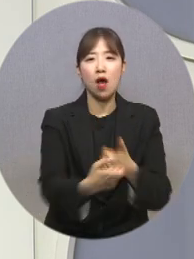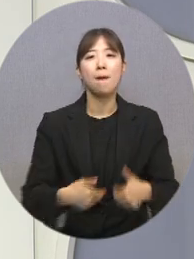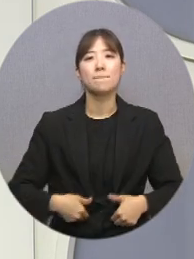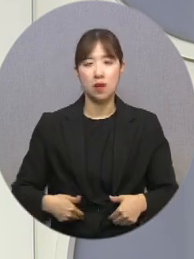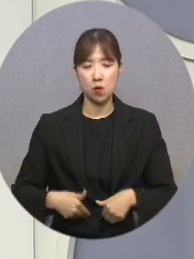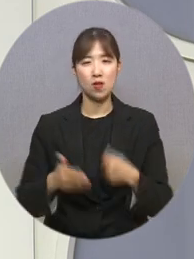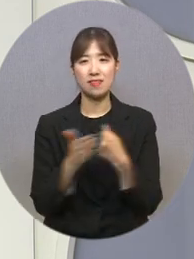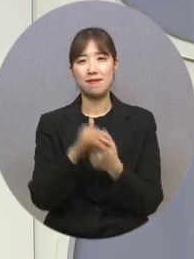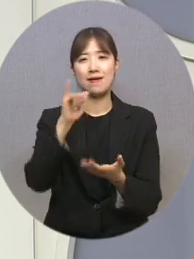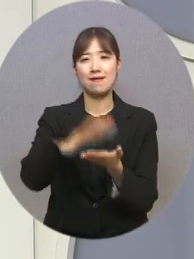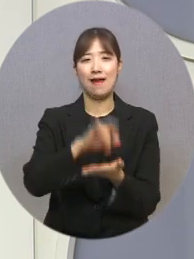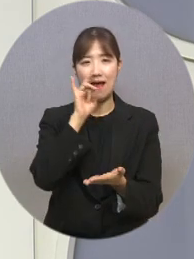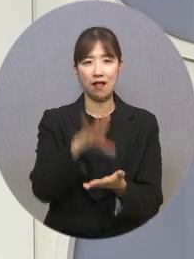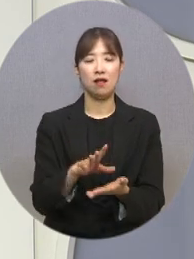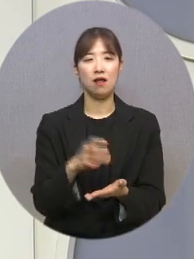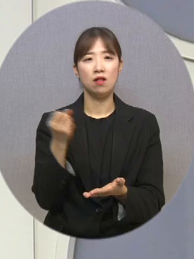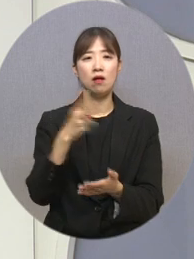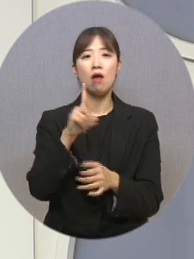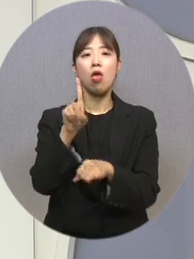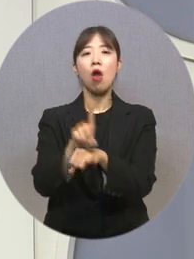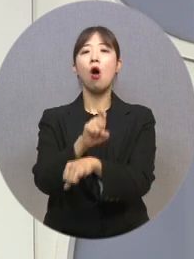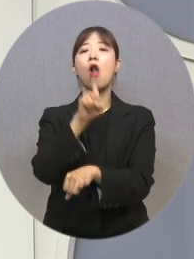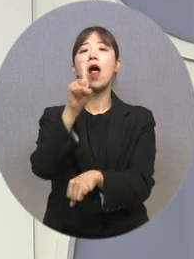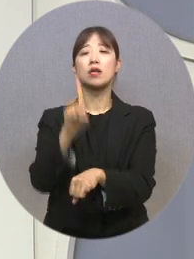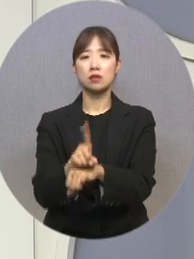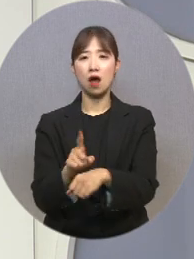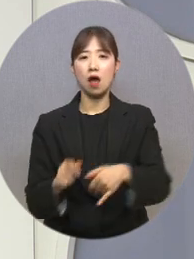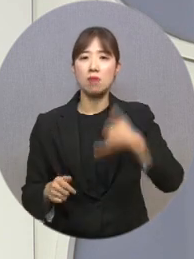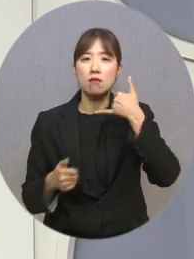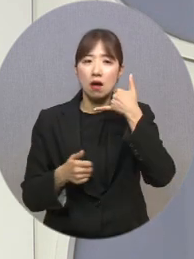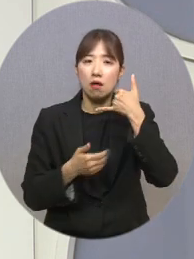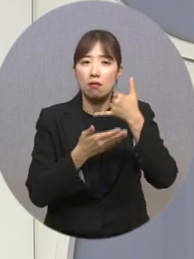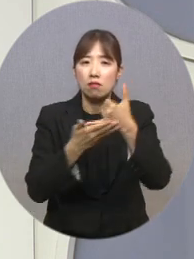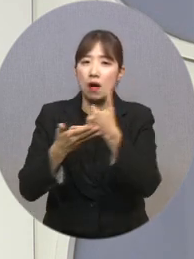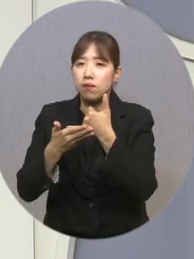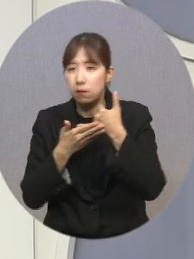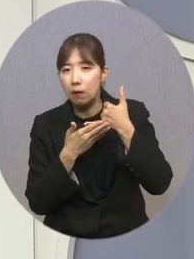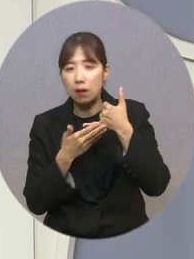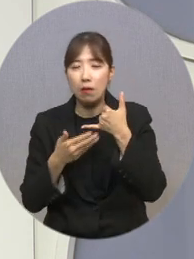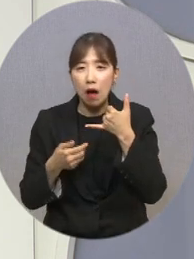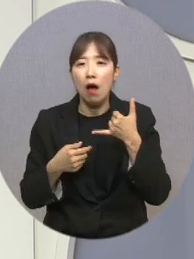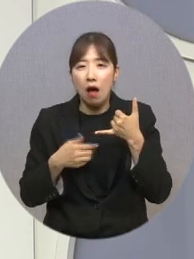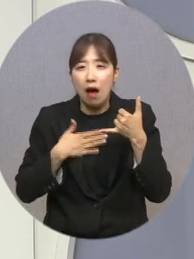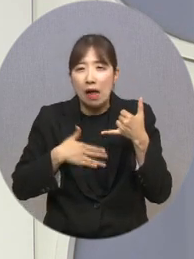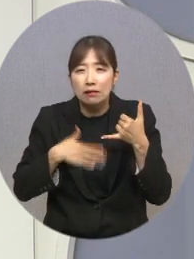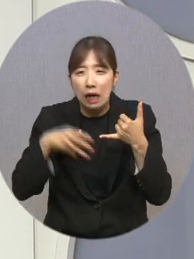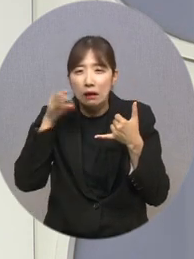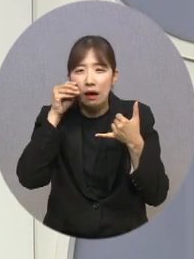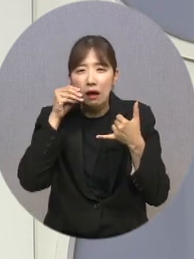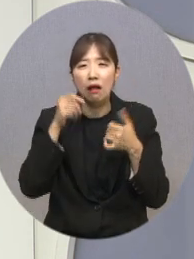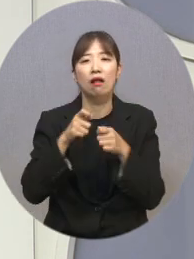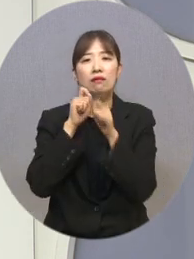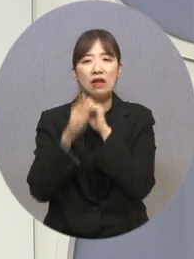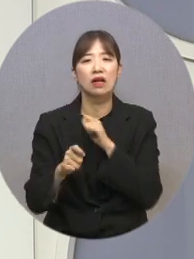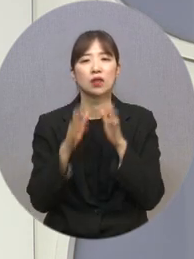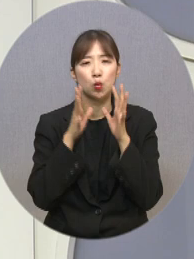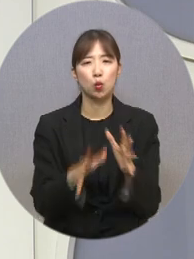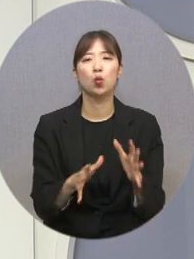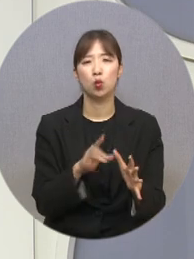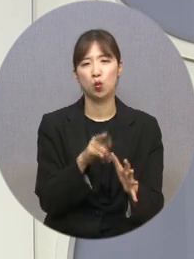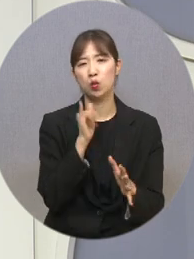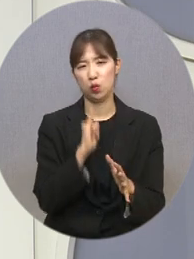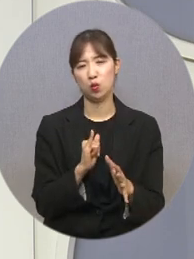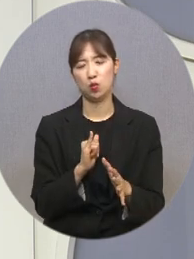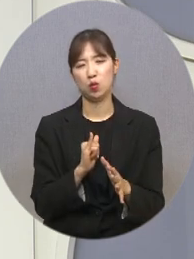아. 못 끊게. 심한 경우는 막 11시간 동안 이 전화통을 들고 다녔다가 이게 사기당한 그런 피해자도 있었고요. 아. 뭐 그런